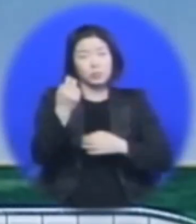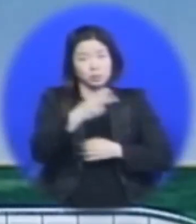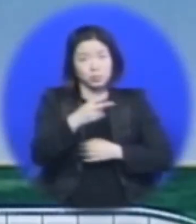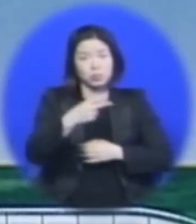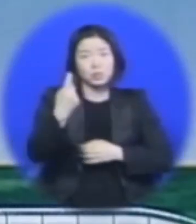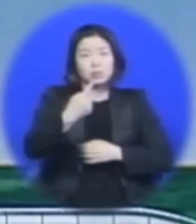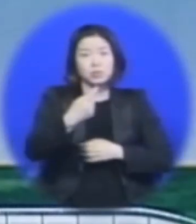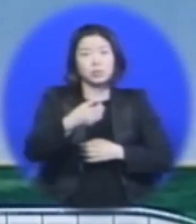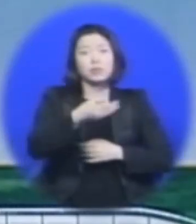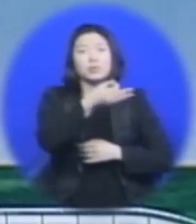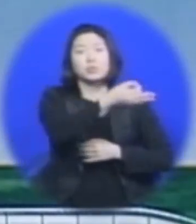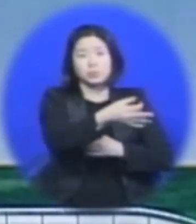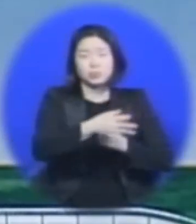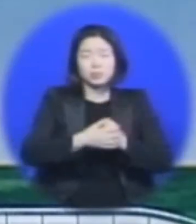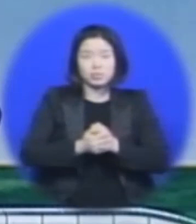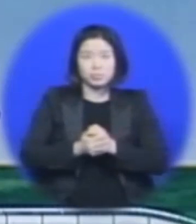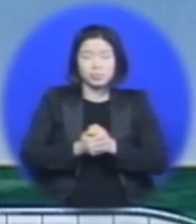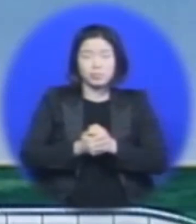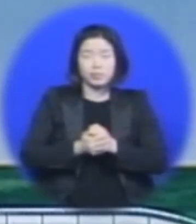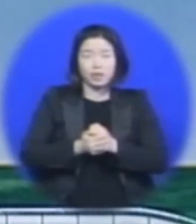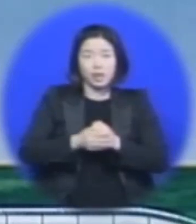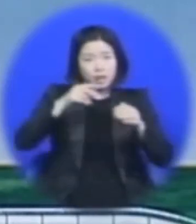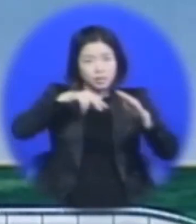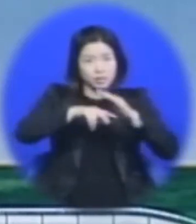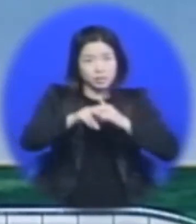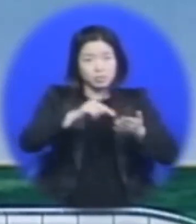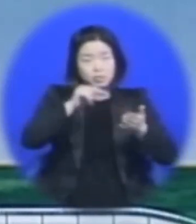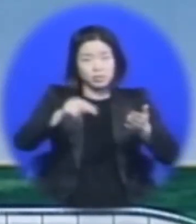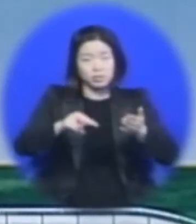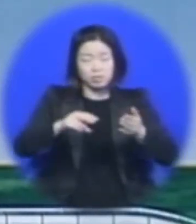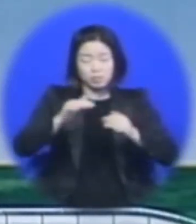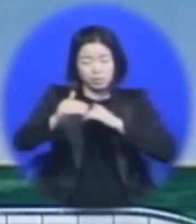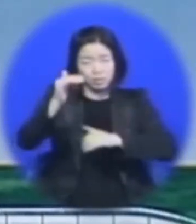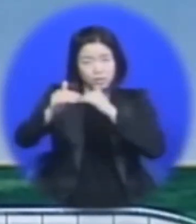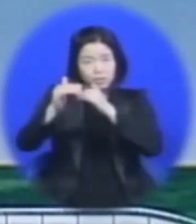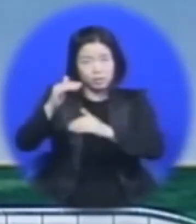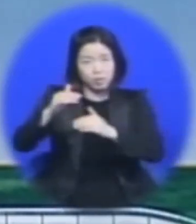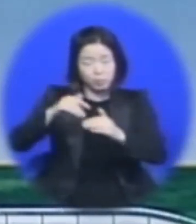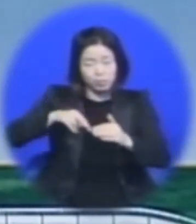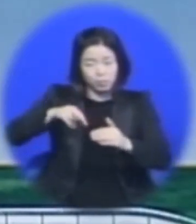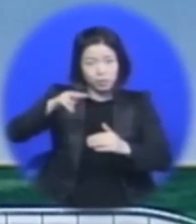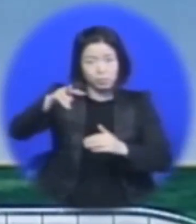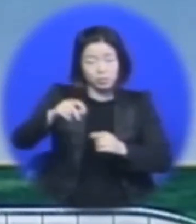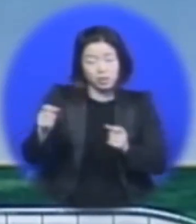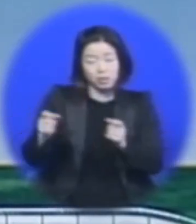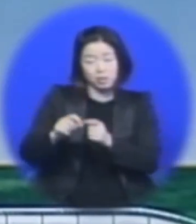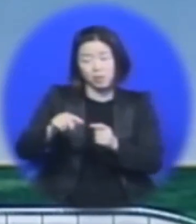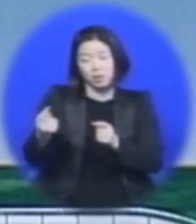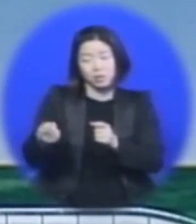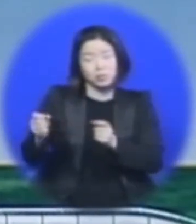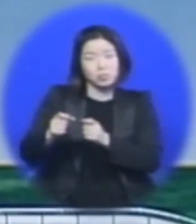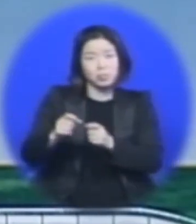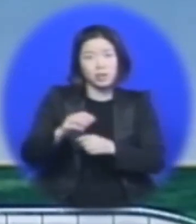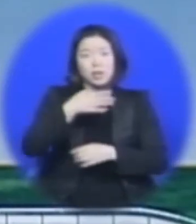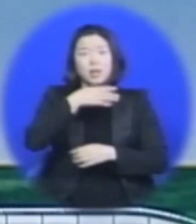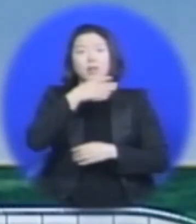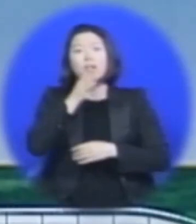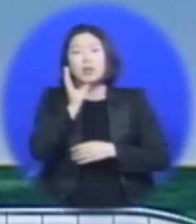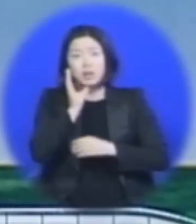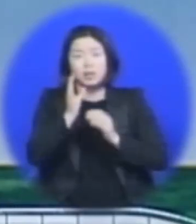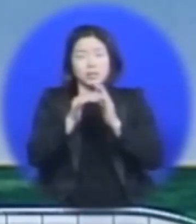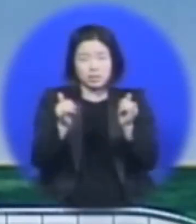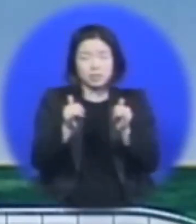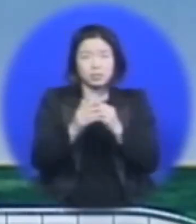주었습니다 그리고 지하철에서 내려서 계단을 타고 올라오는데 그 계단 옆에 어느 연세 많은